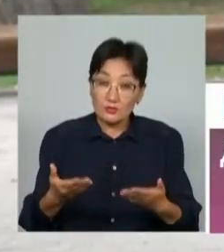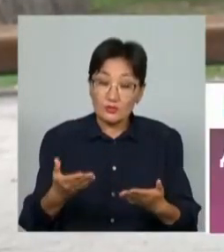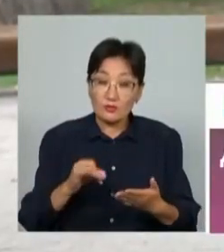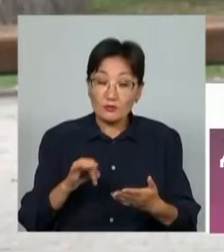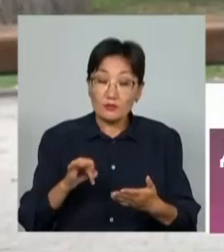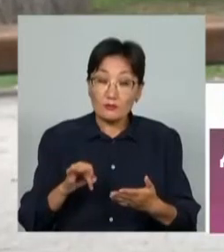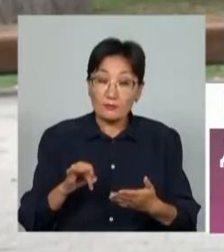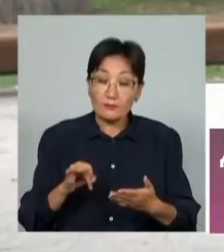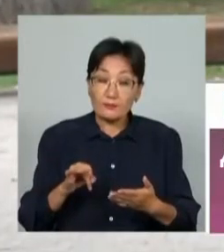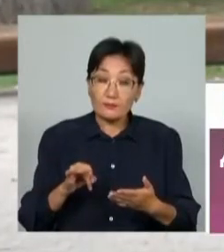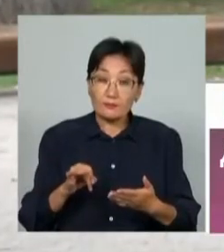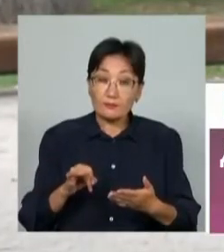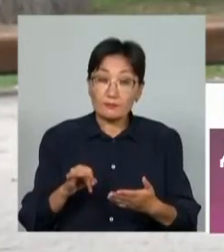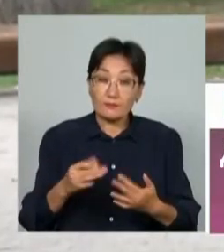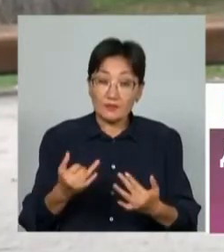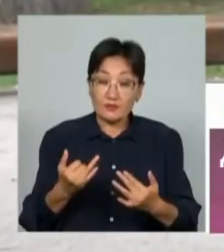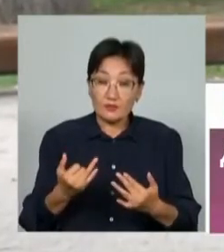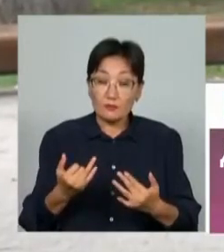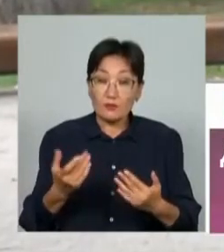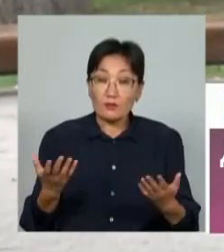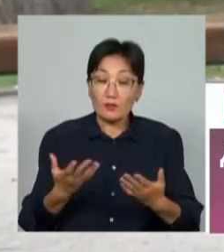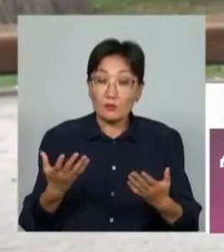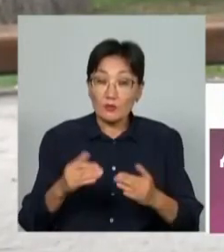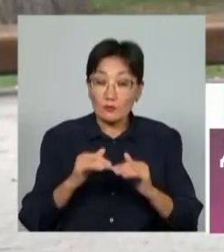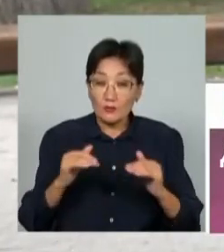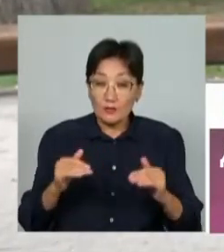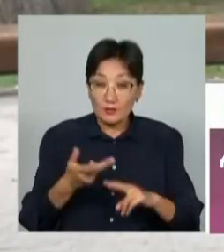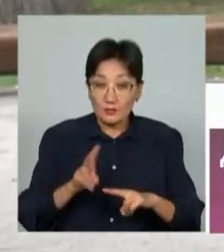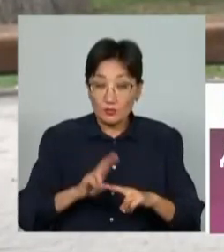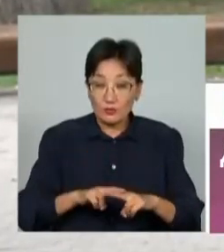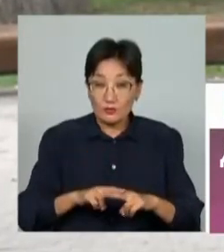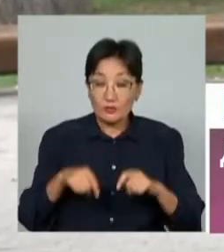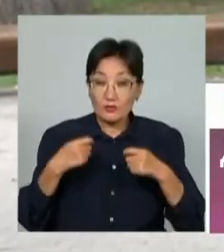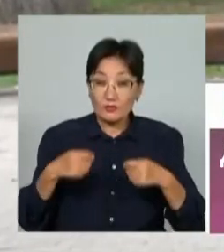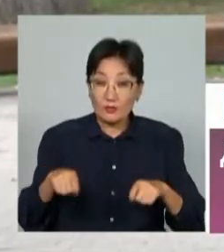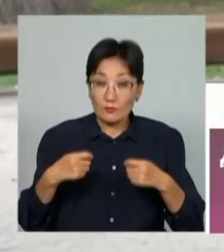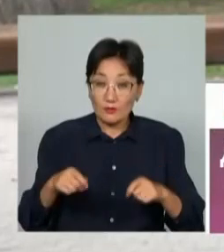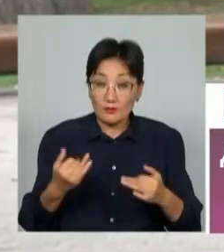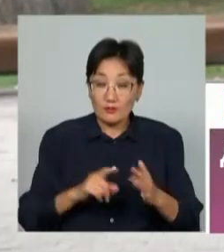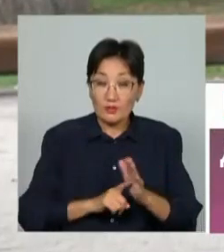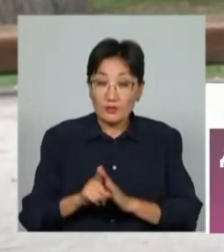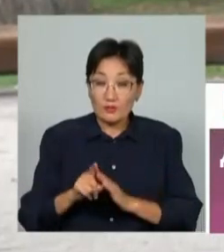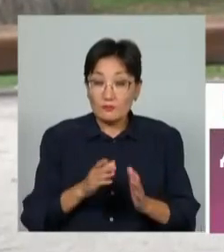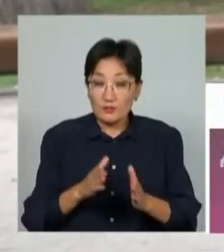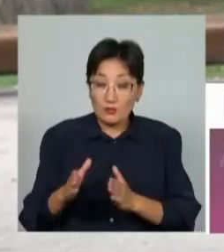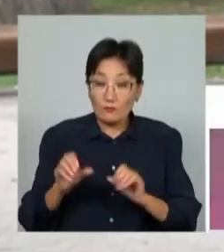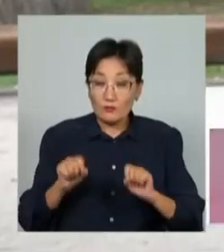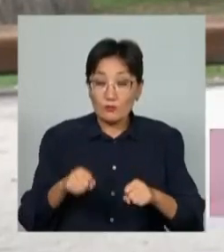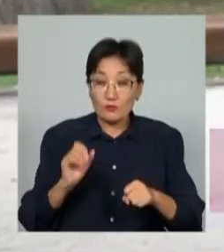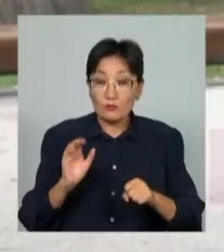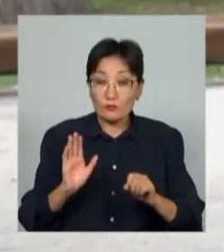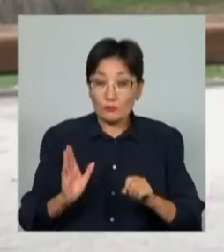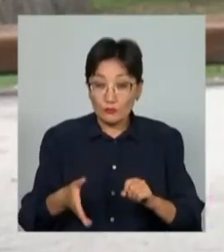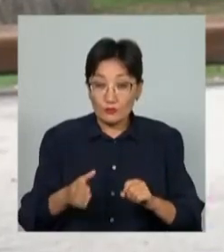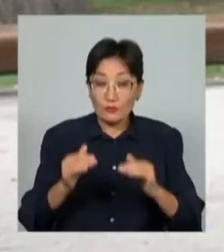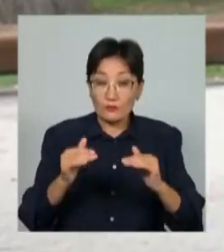и в принципе сейчас там мы на каком-то таком уровне, который рынок возможно сейчас начнет стагнировать, и возможно может быть и